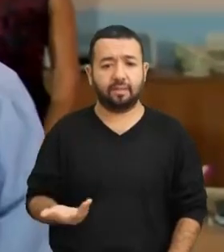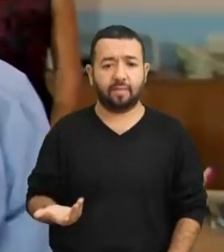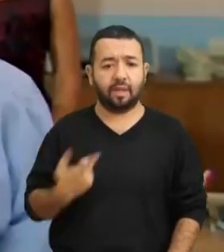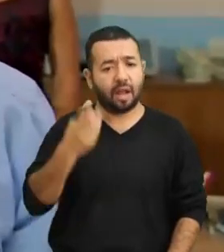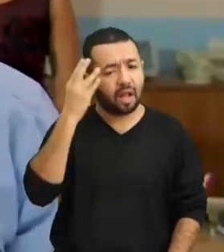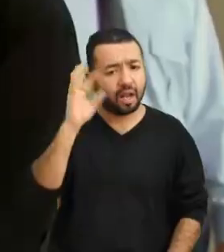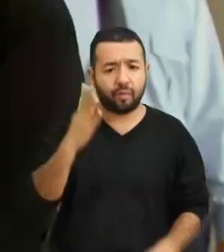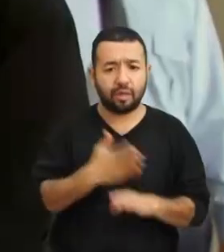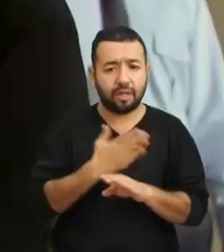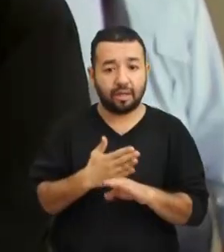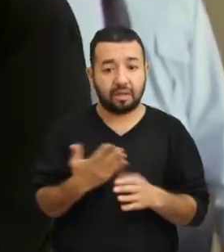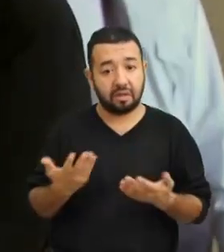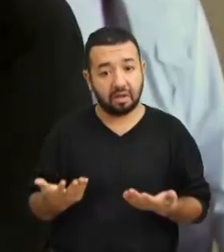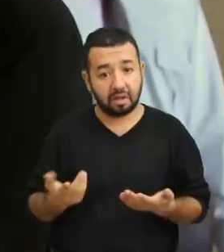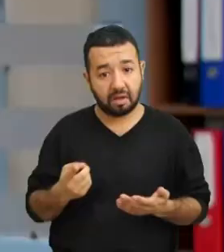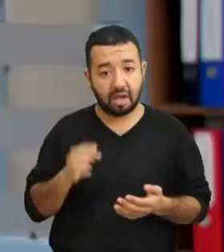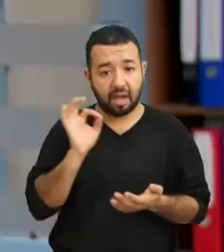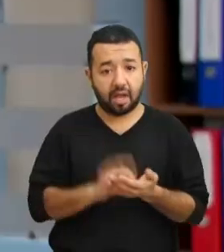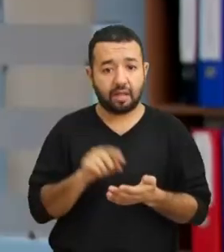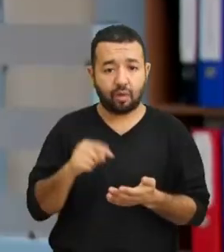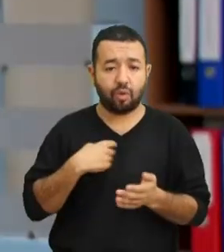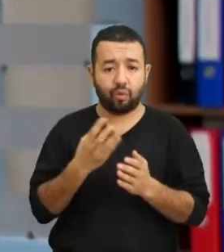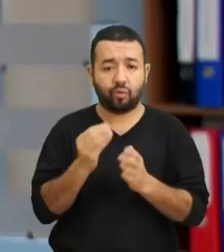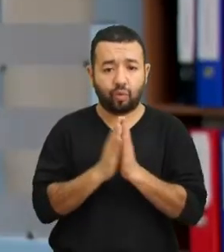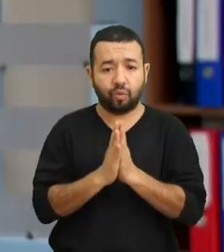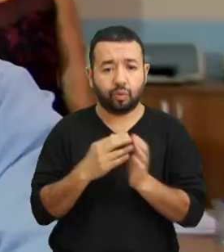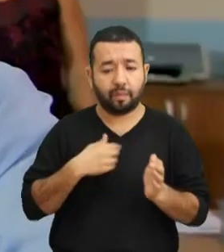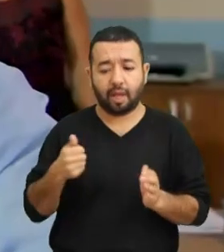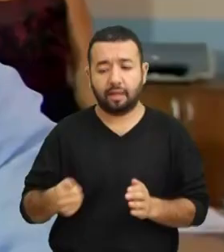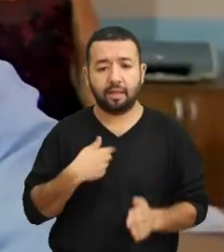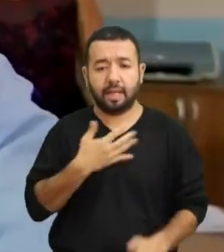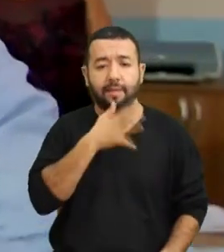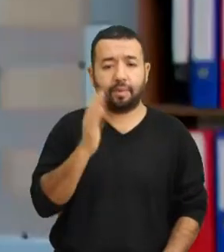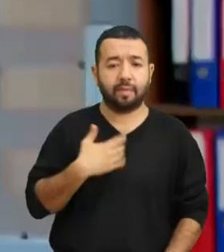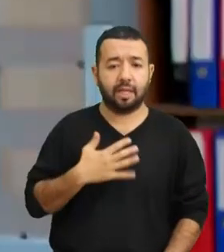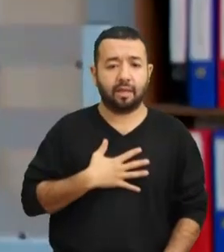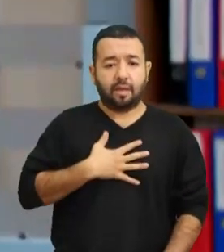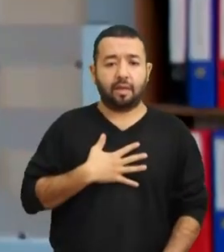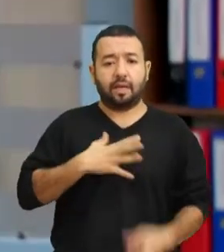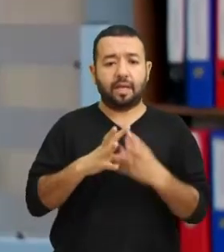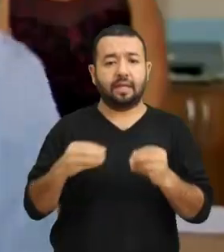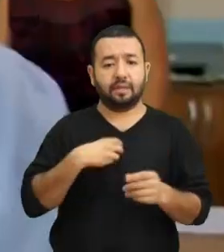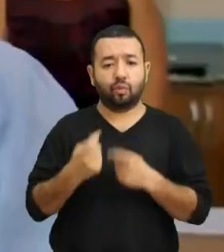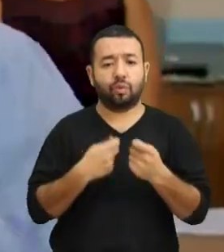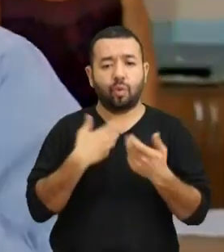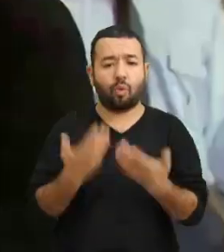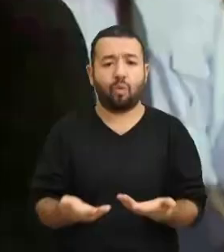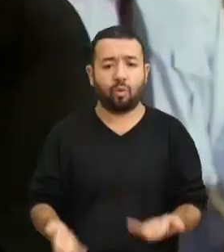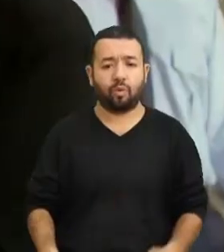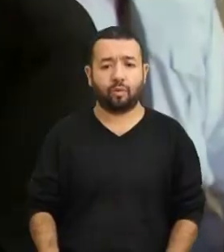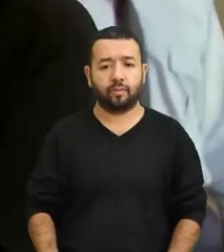ya niye anlamıyorsunuz? Ya aynen öyle çok özür dilerim alarma basabileceğini düşünemedim. Sadece hıçkırığı geçsin diye uğraştım.